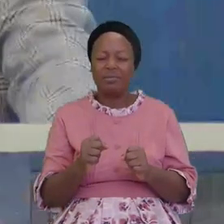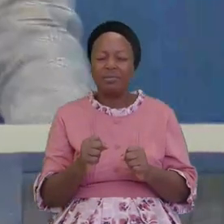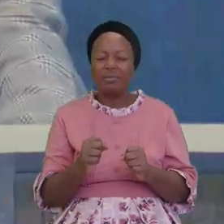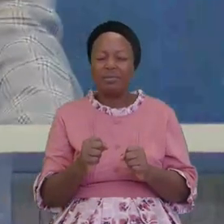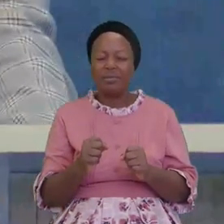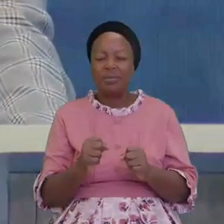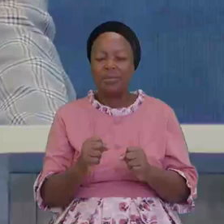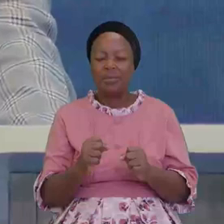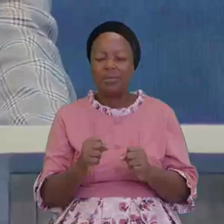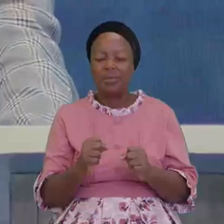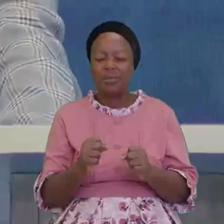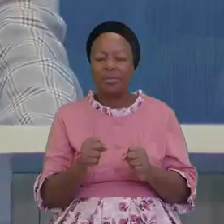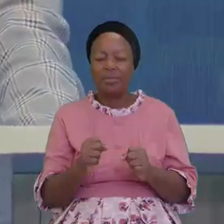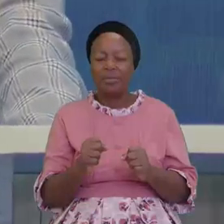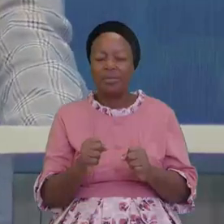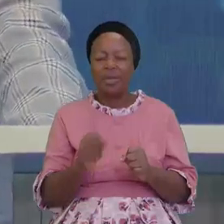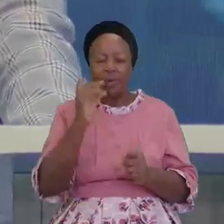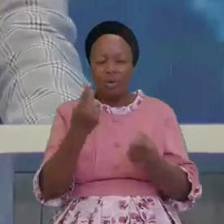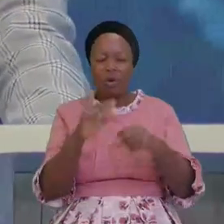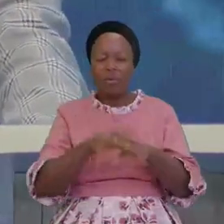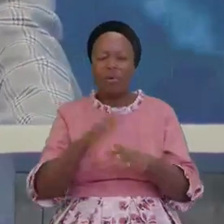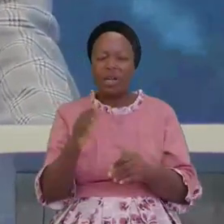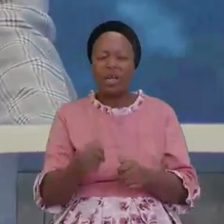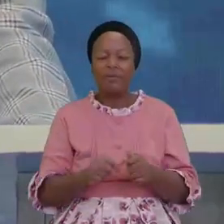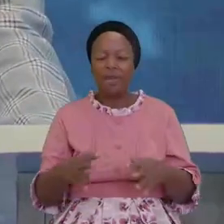que ta puissance vienne dans chaque vie.